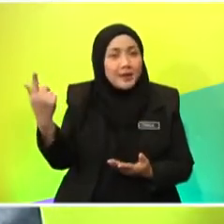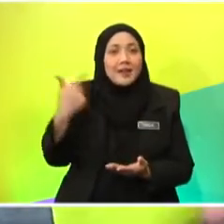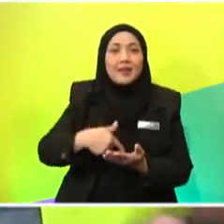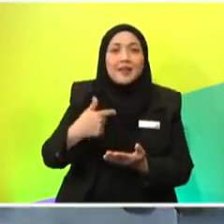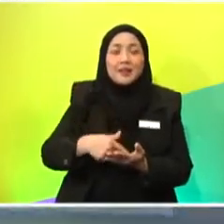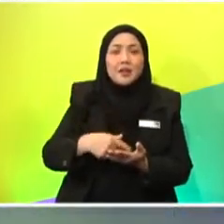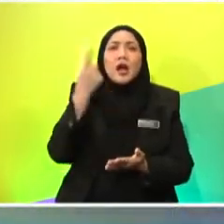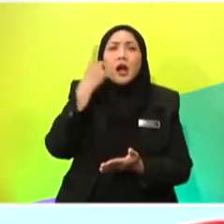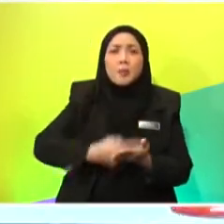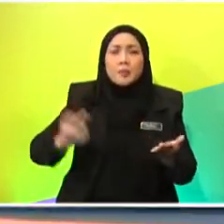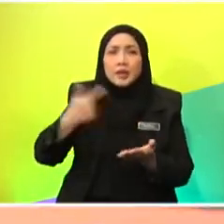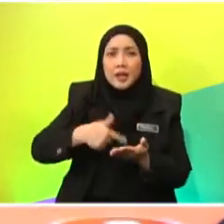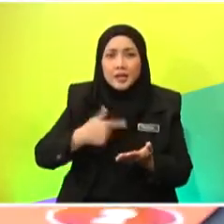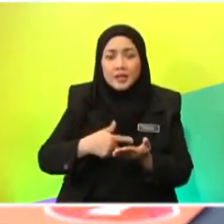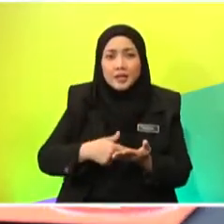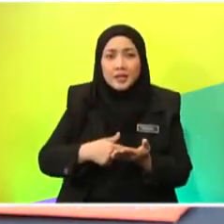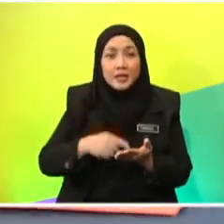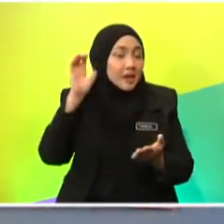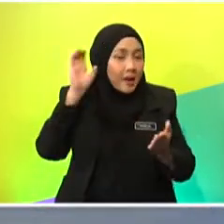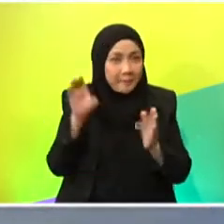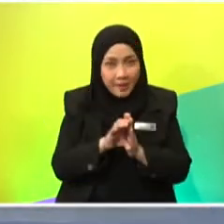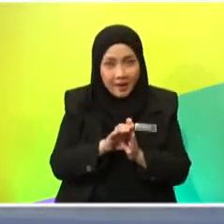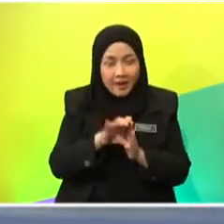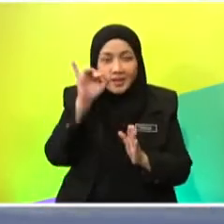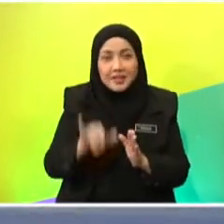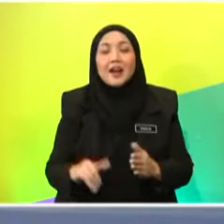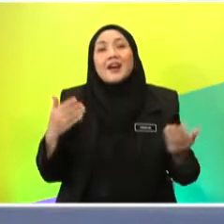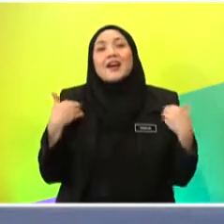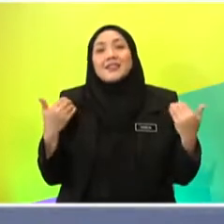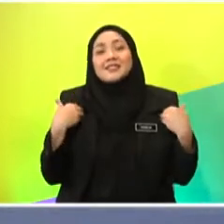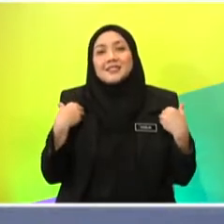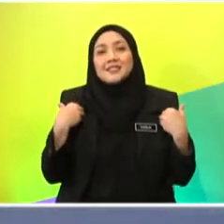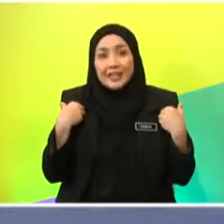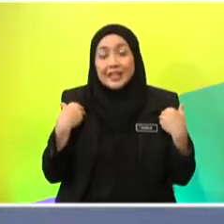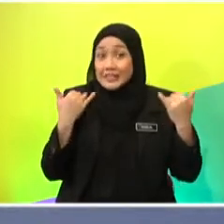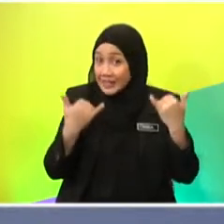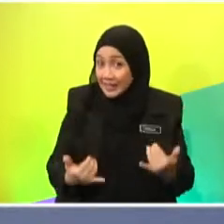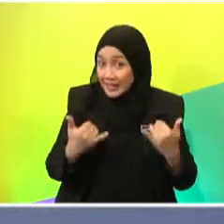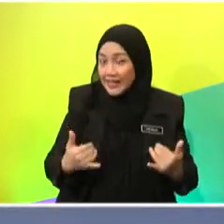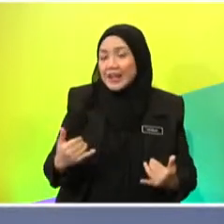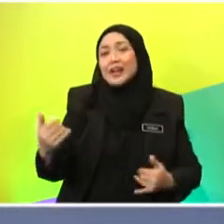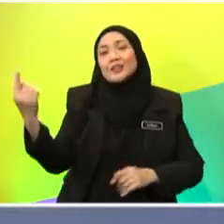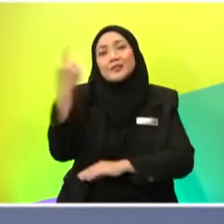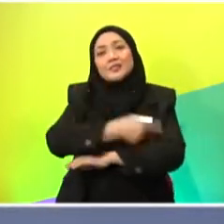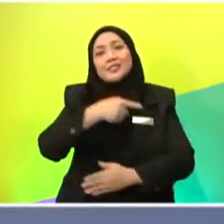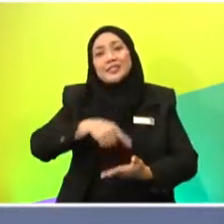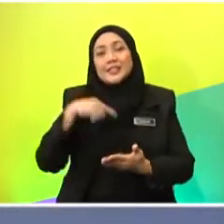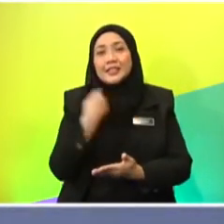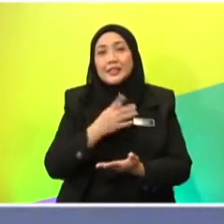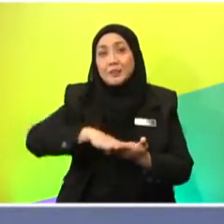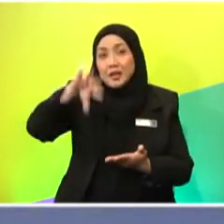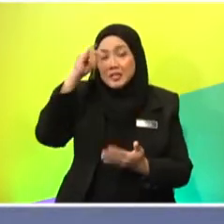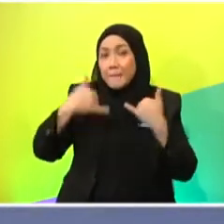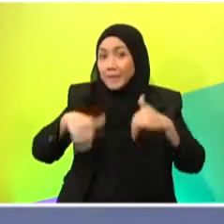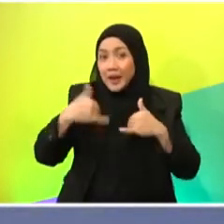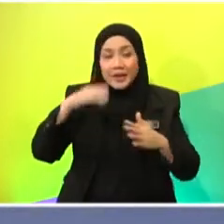oke wo ada banyak lego cobain gambar-gambar melekat dari nih bagaimana juga lekat dalam